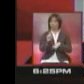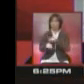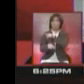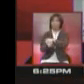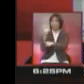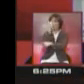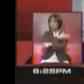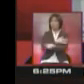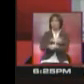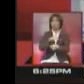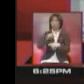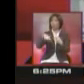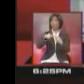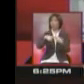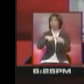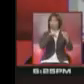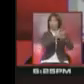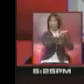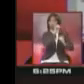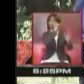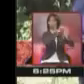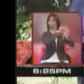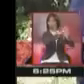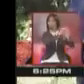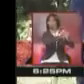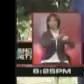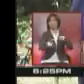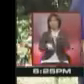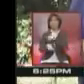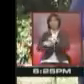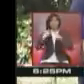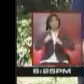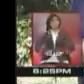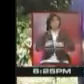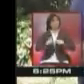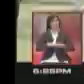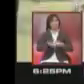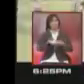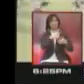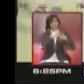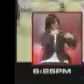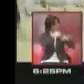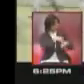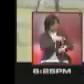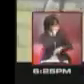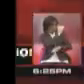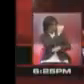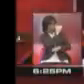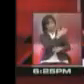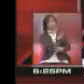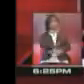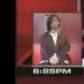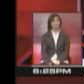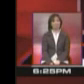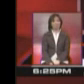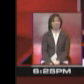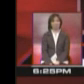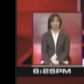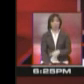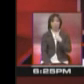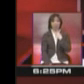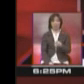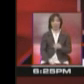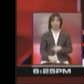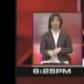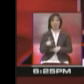bago pumasok sa kanilang locker room. Pero hindi natinag ng paliwanag na ito si Ramos. You know, there is a